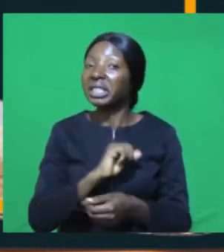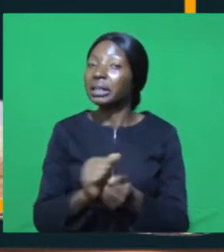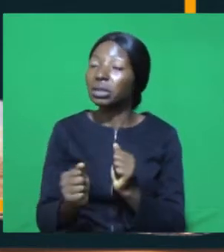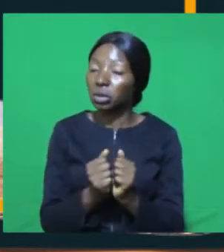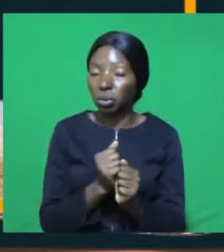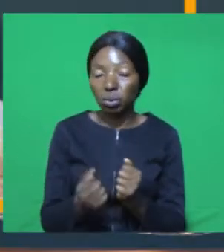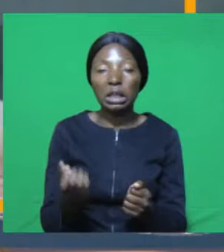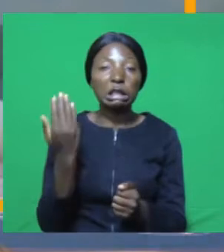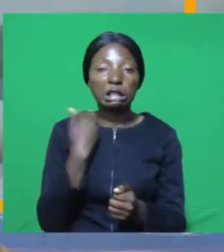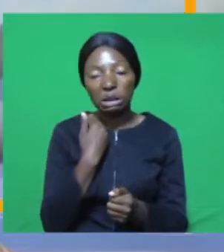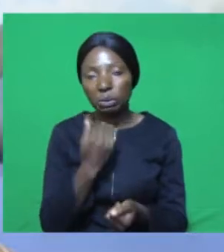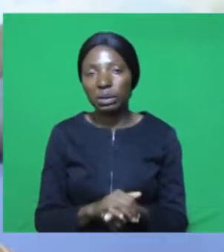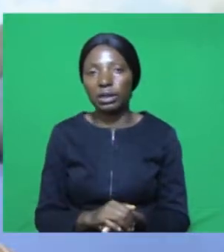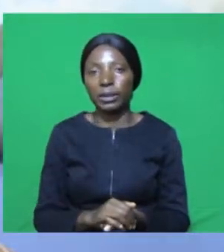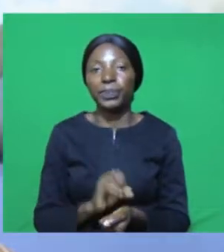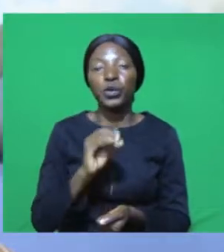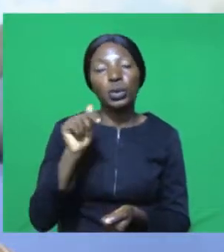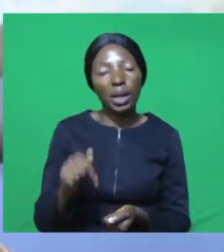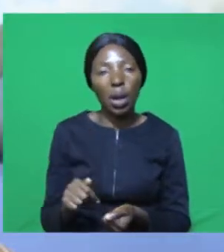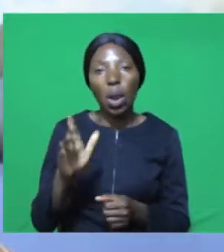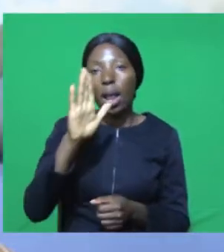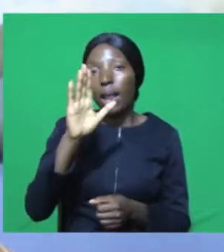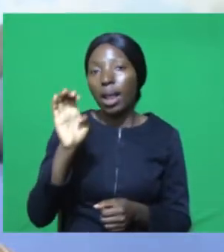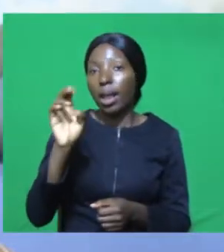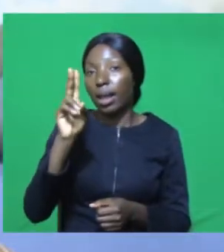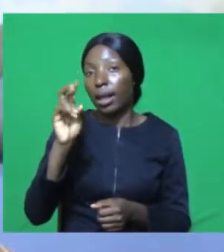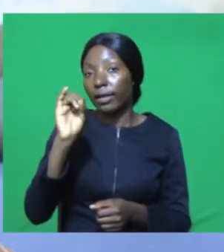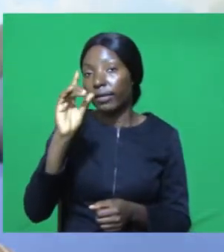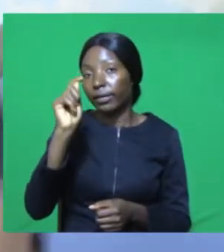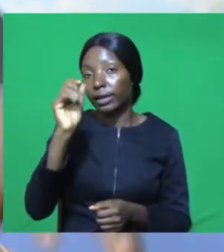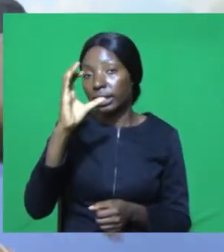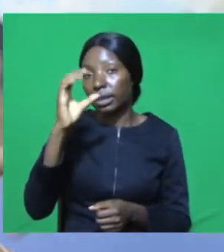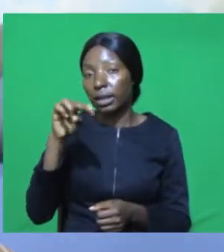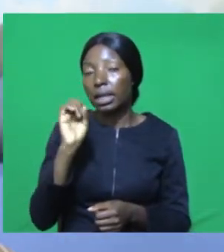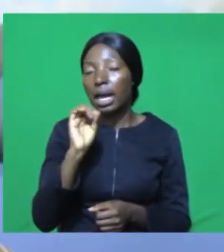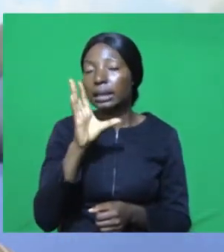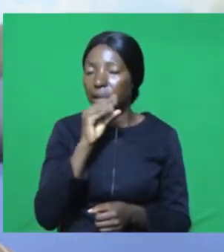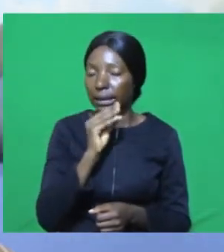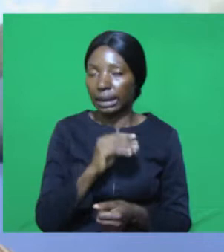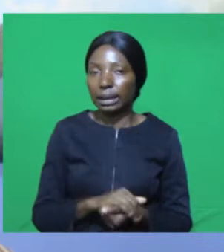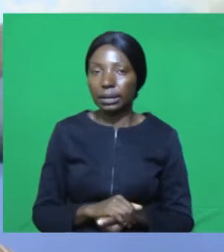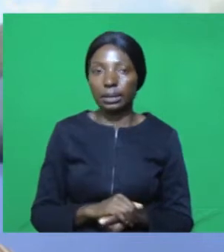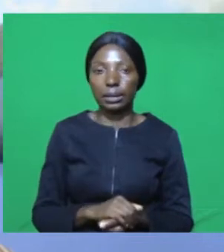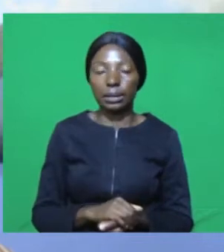pakati perudzi rwake. Panapa pana Leviticus 23, yes, chiri kurondedzerwa